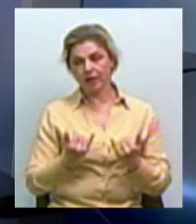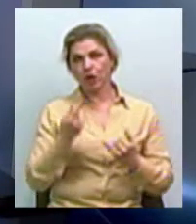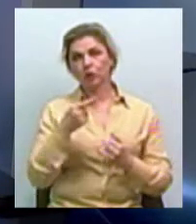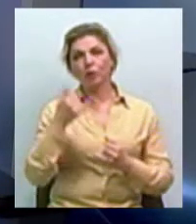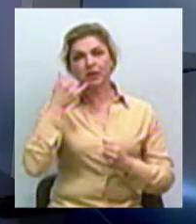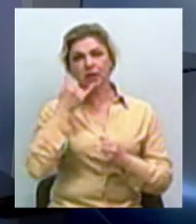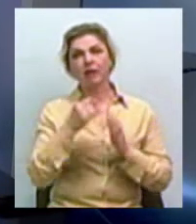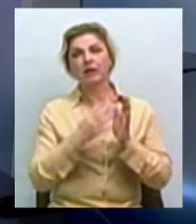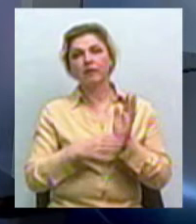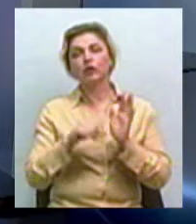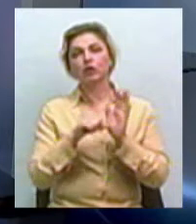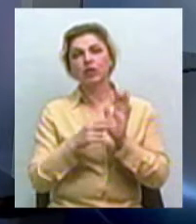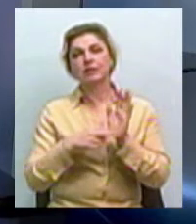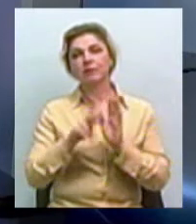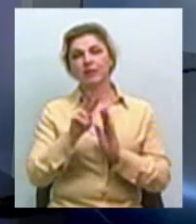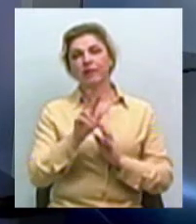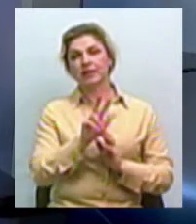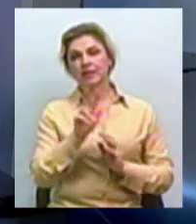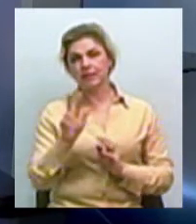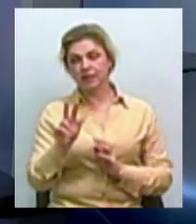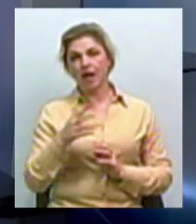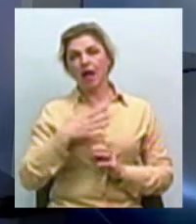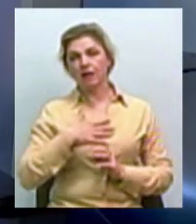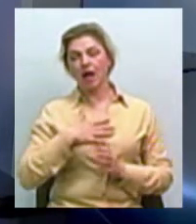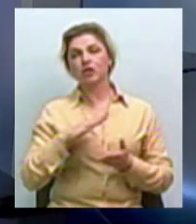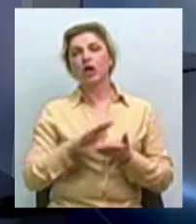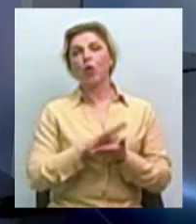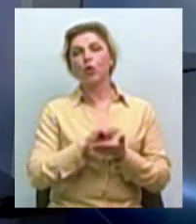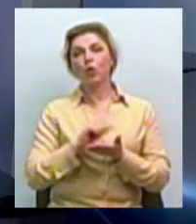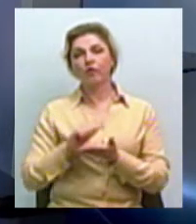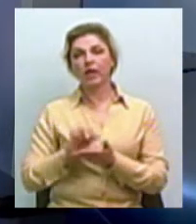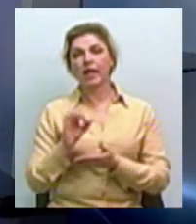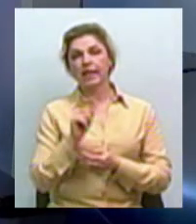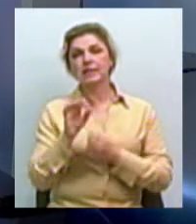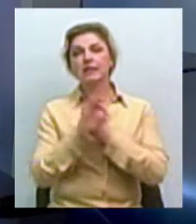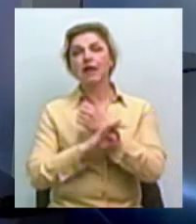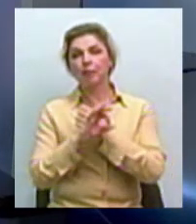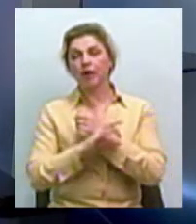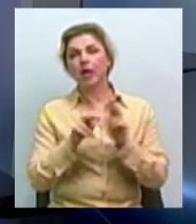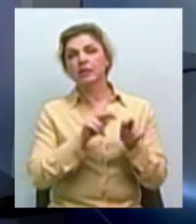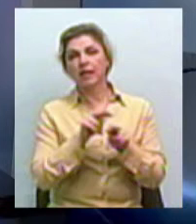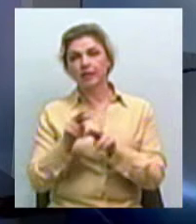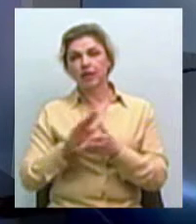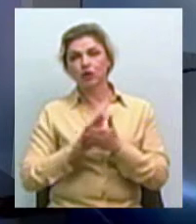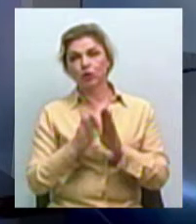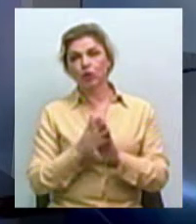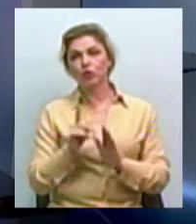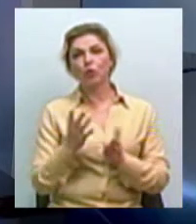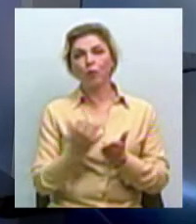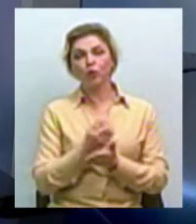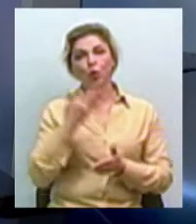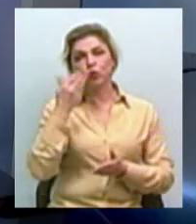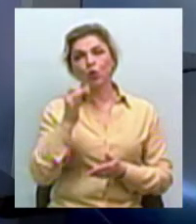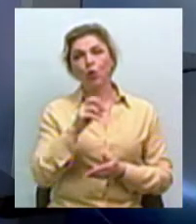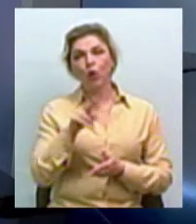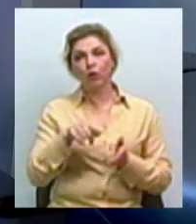76-92-33. Наші колеги з ЮЯ Закарпаття відстежують ситуацію, що склалась в Ужгороді